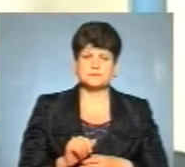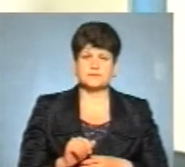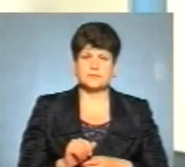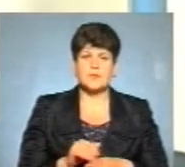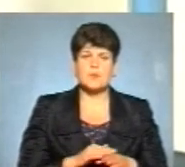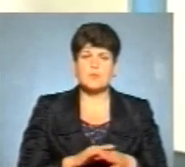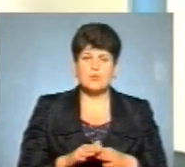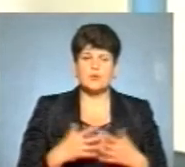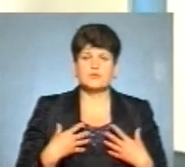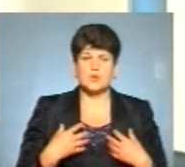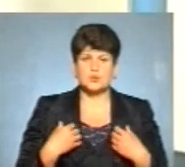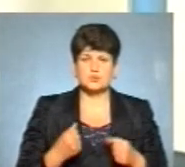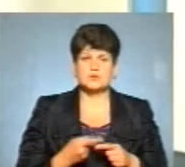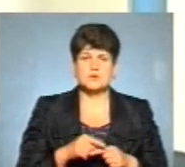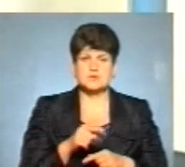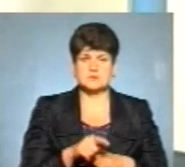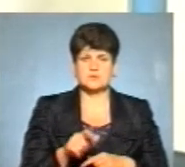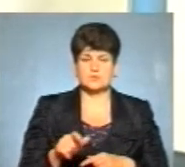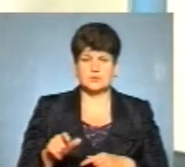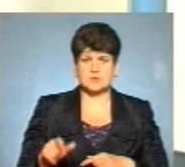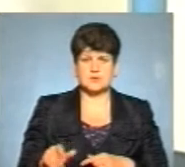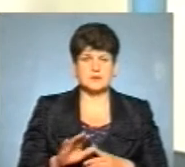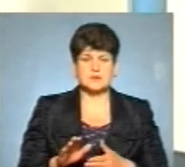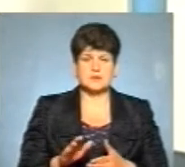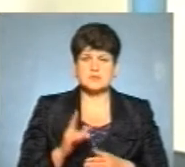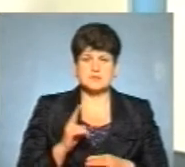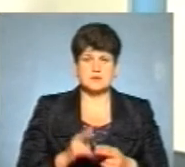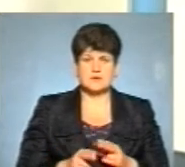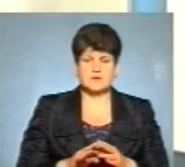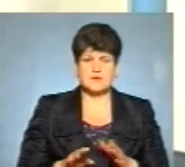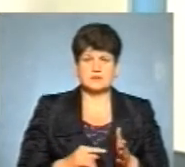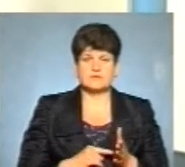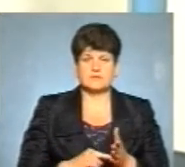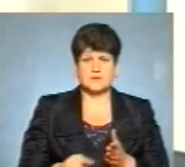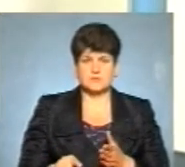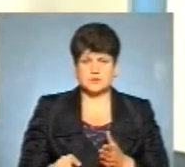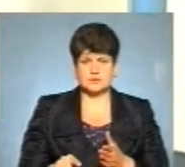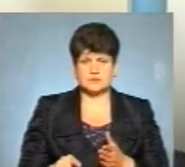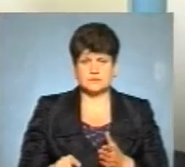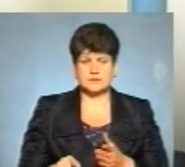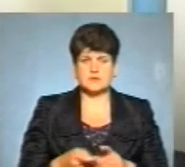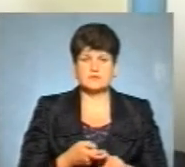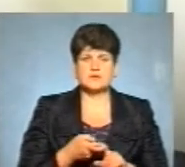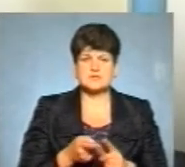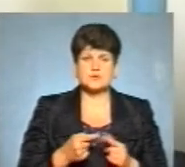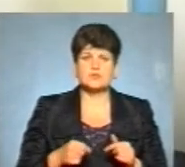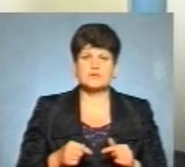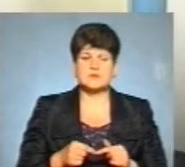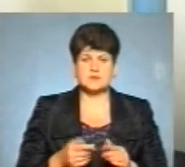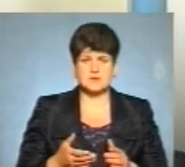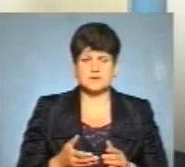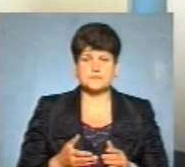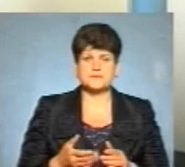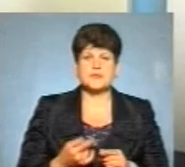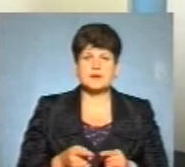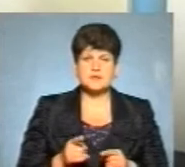повне одужання цих пацієнтів, воно не завершується випискою із інфекційного відділення. От